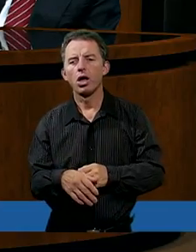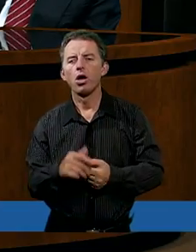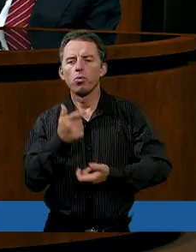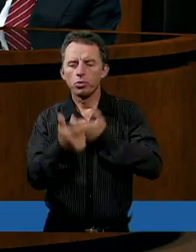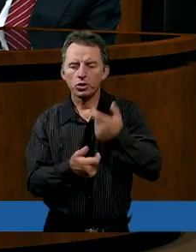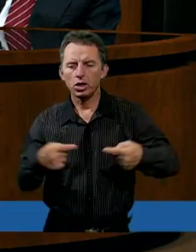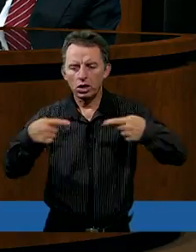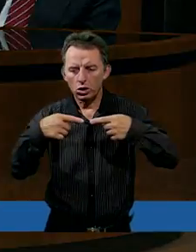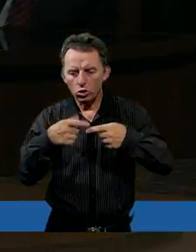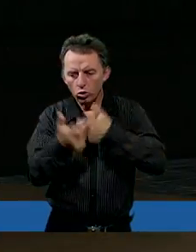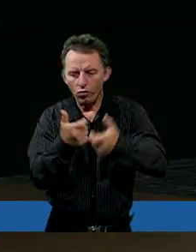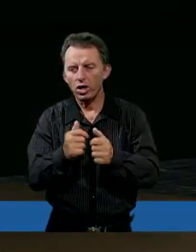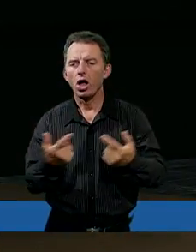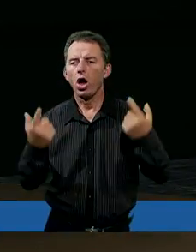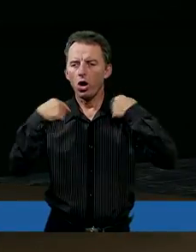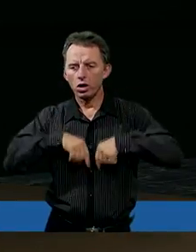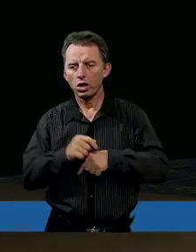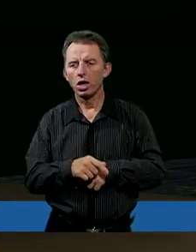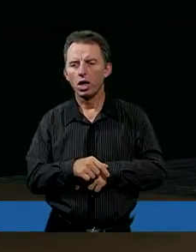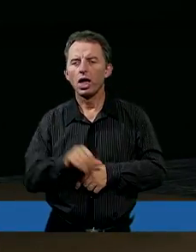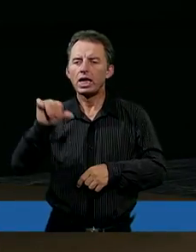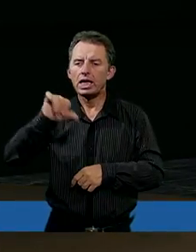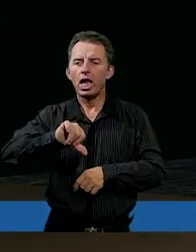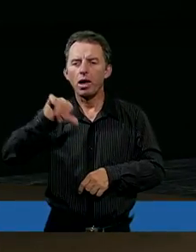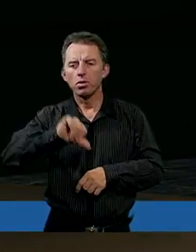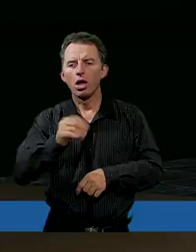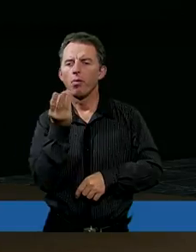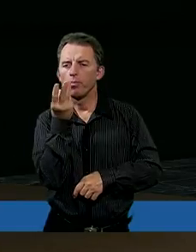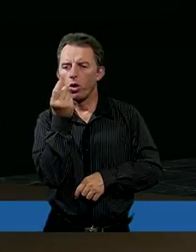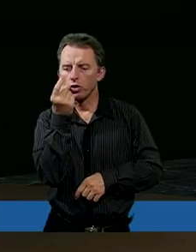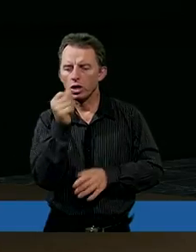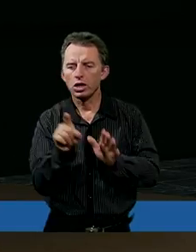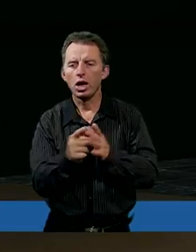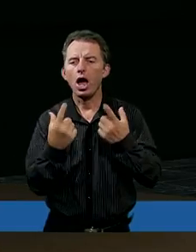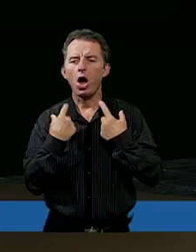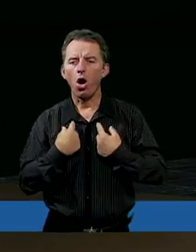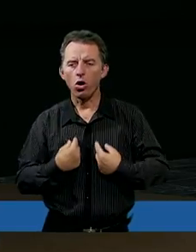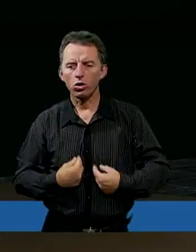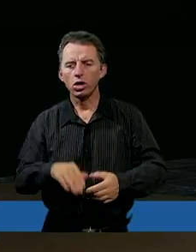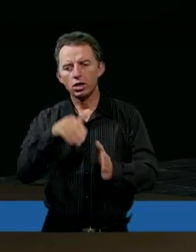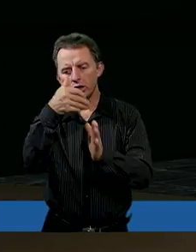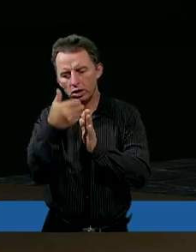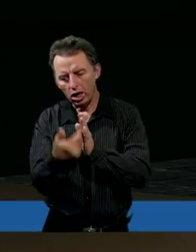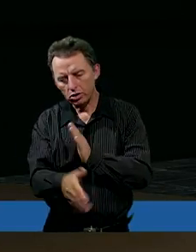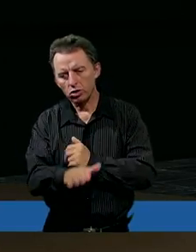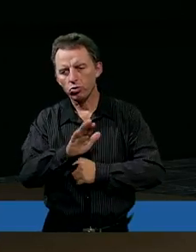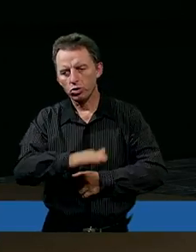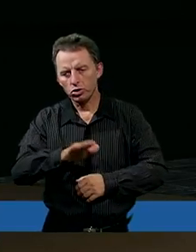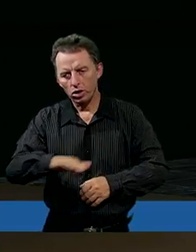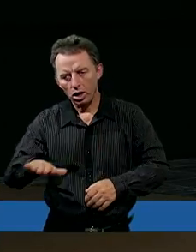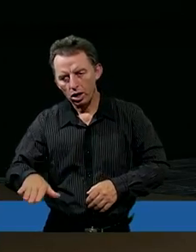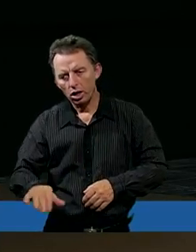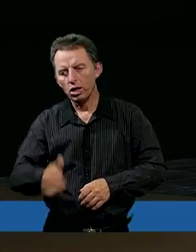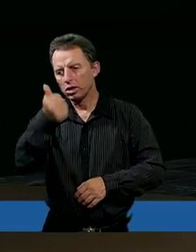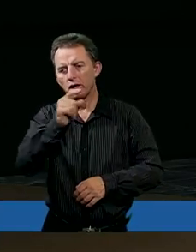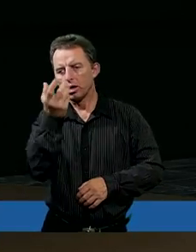przystosowania się organizmu do jakiegoś środowiska. Ale to jest kiepskie pocieszenie dla osób, które straciły dzieci. W